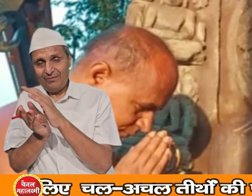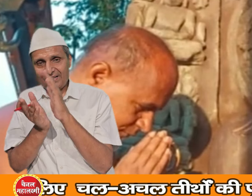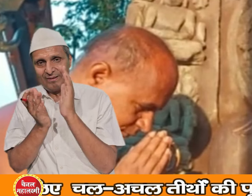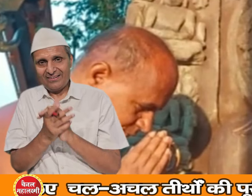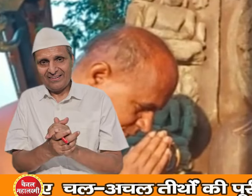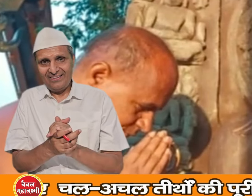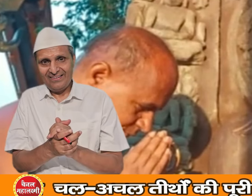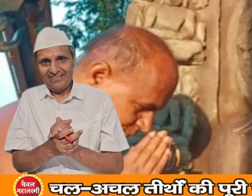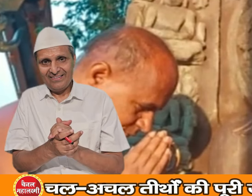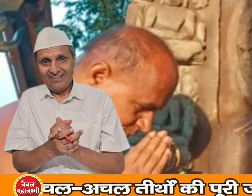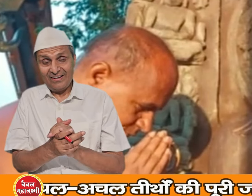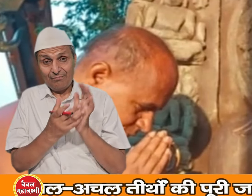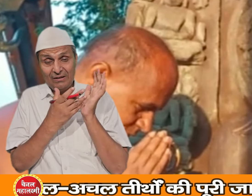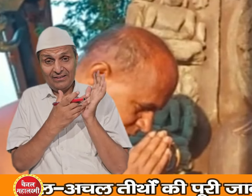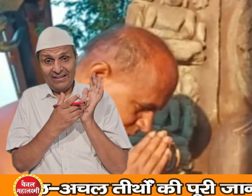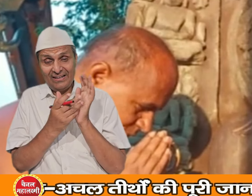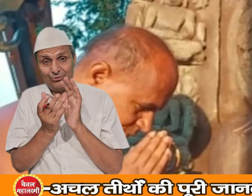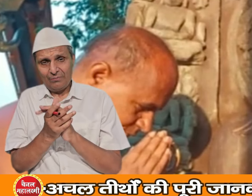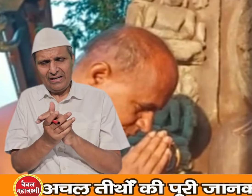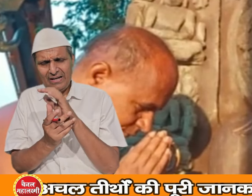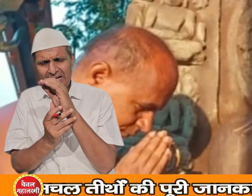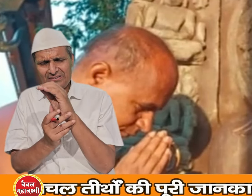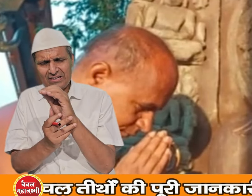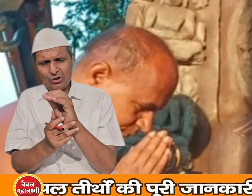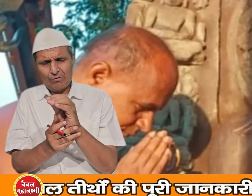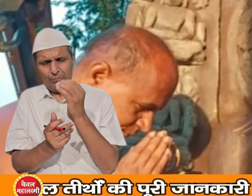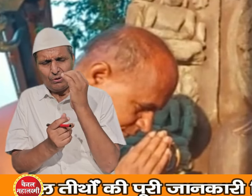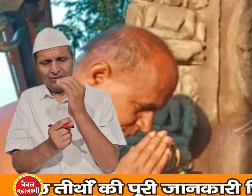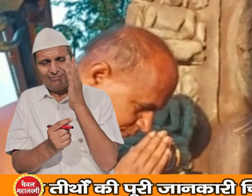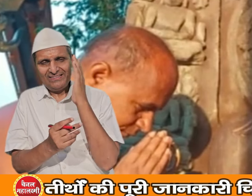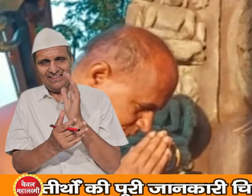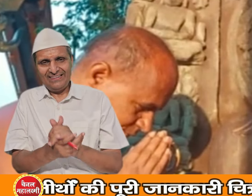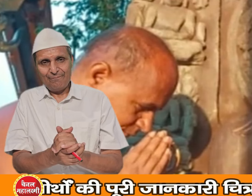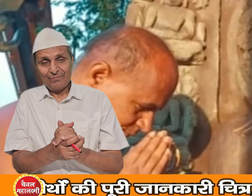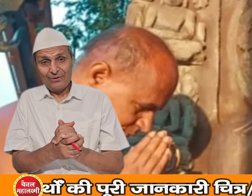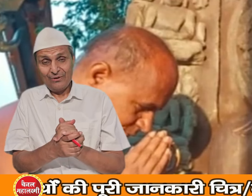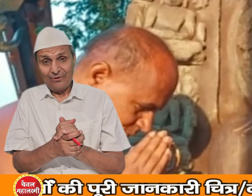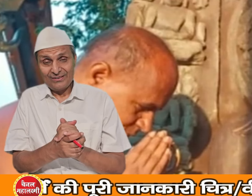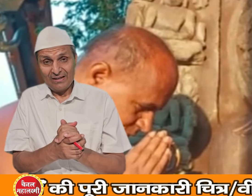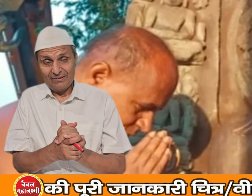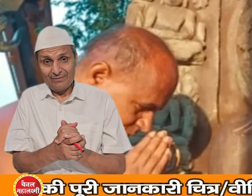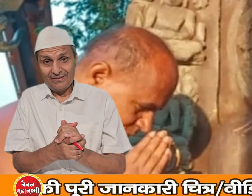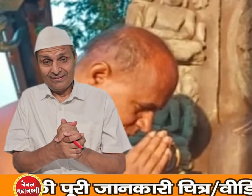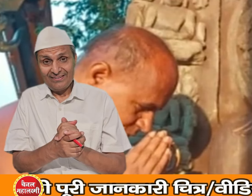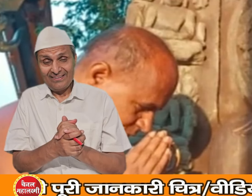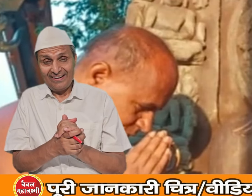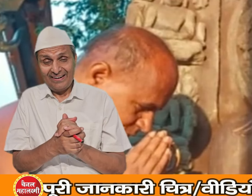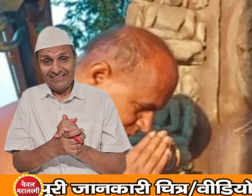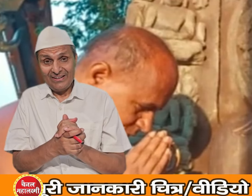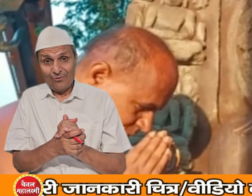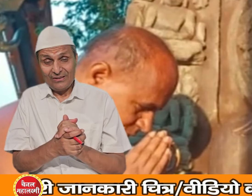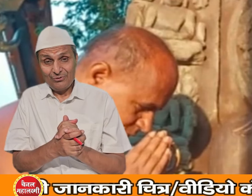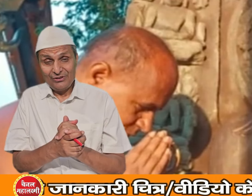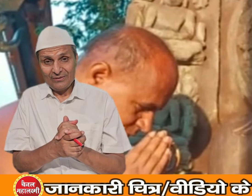प्रतिमाएं विराजमान कर रखी है कहीं बड़ी मड़िया है कहीं छोटी मड़िया है ऐसी खरगा में को बहुत मिली जाएंगी और इस बारे में जब